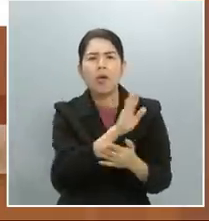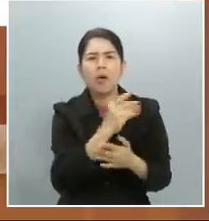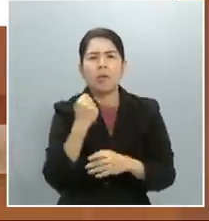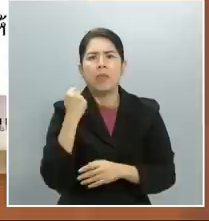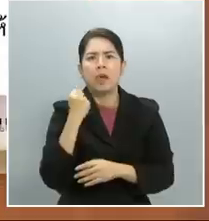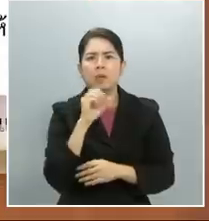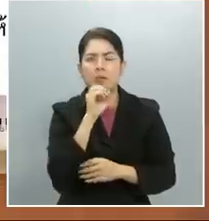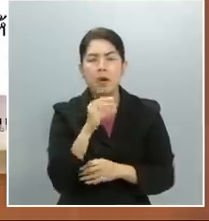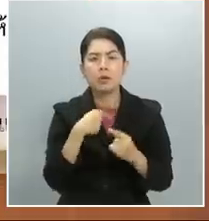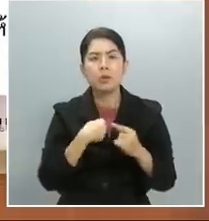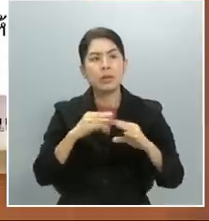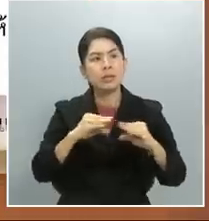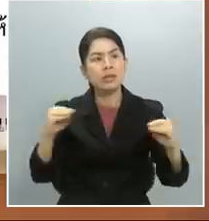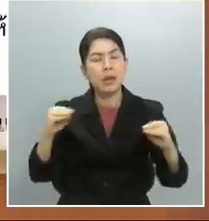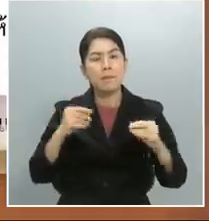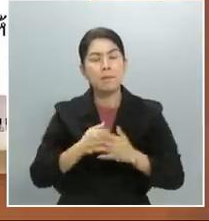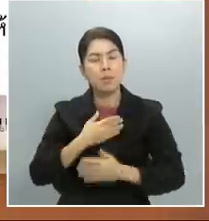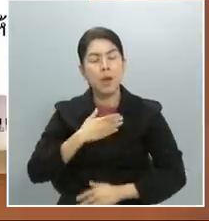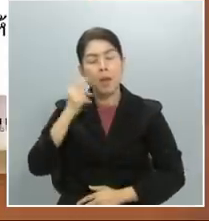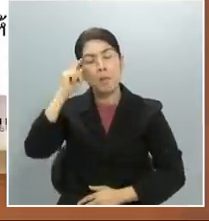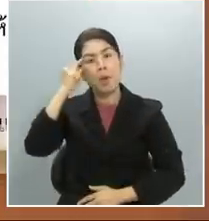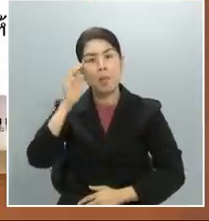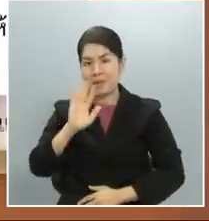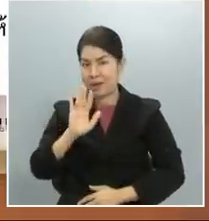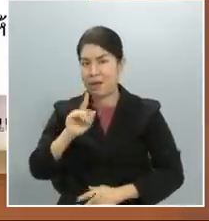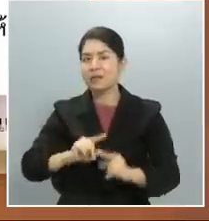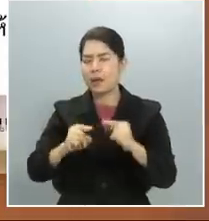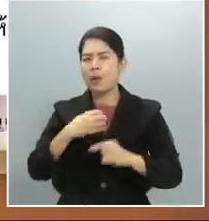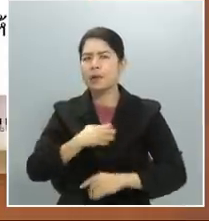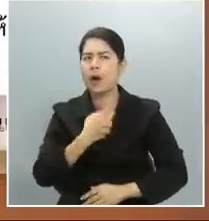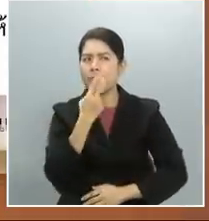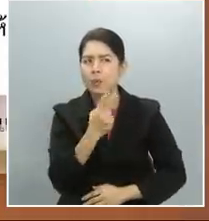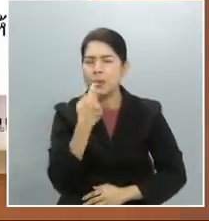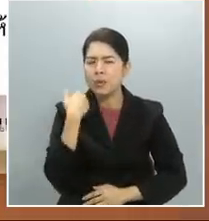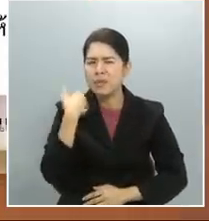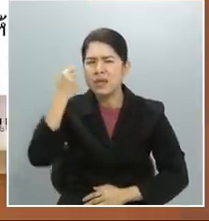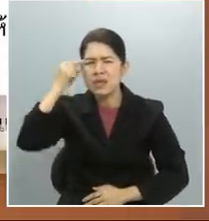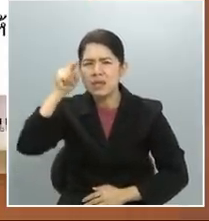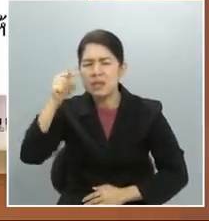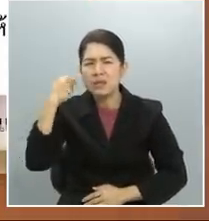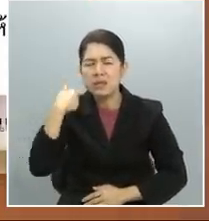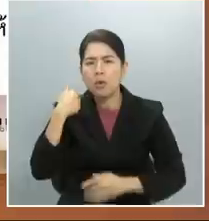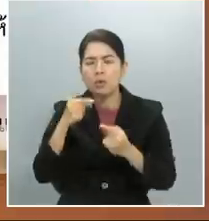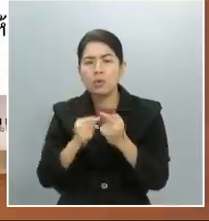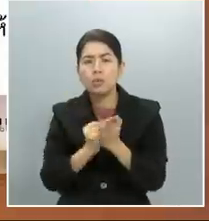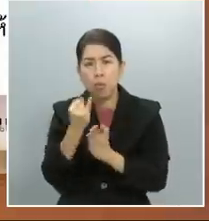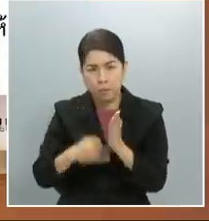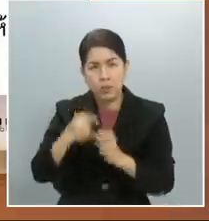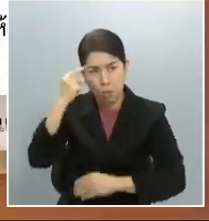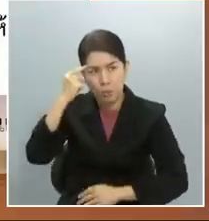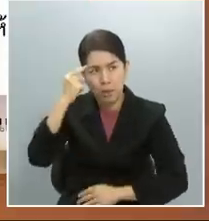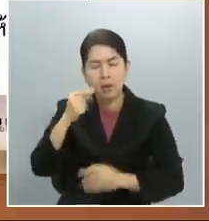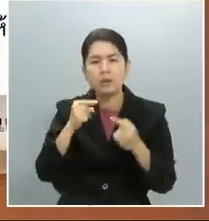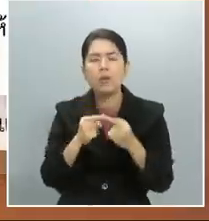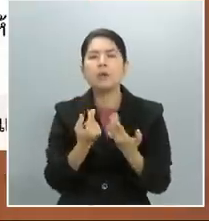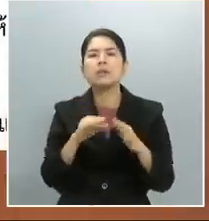ๆไม่ใช่ว่าไม่รู้แค่อยากดูว่าจะมีสำนึกไหมที่เฉยๆไม่ใช่ว่าไม่เป็น